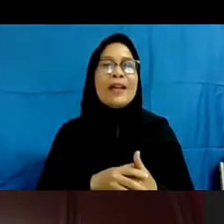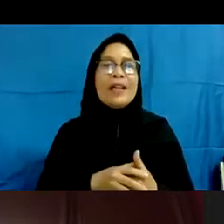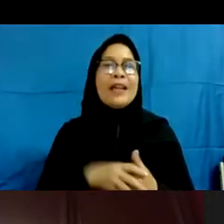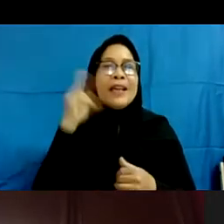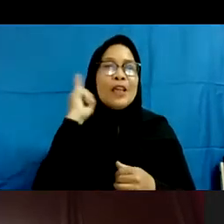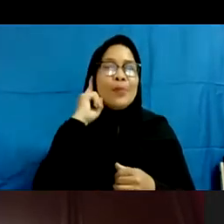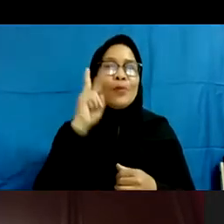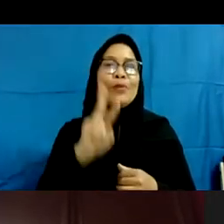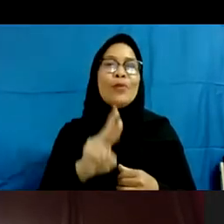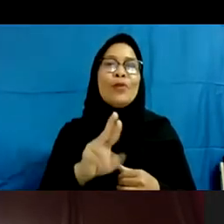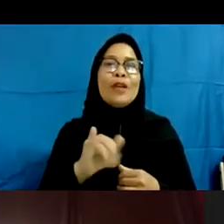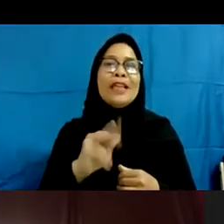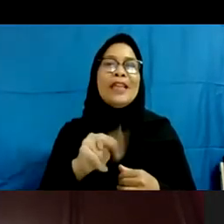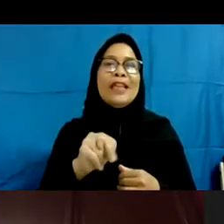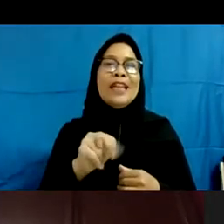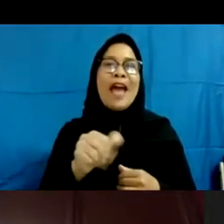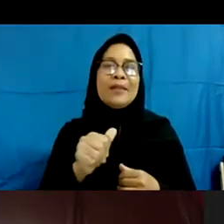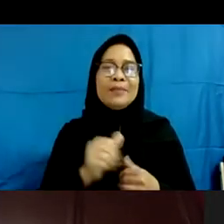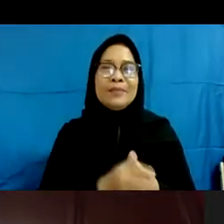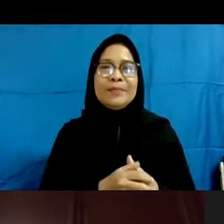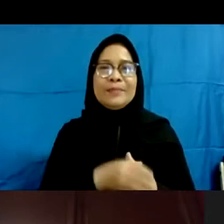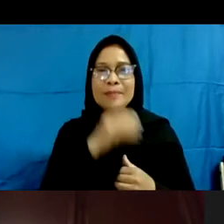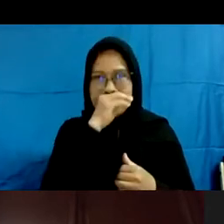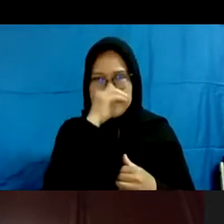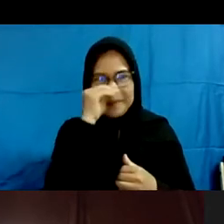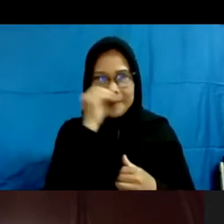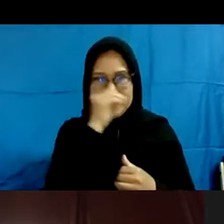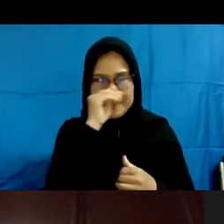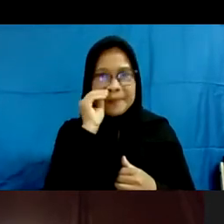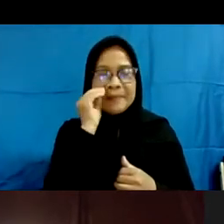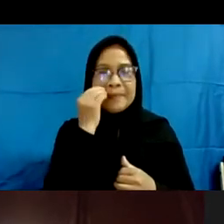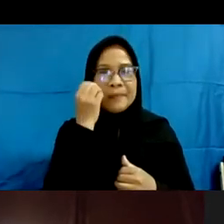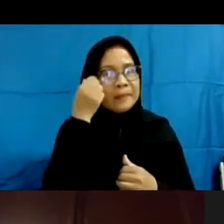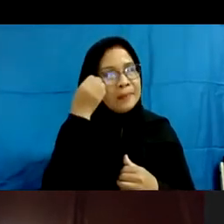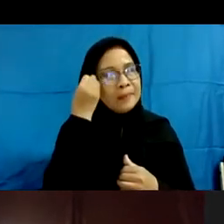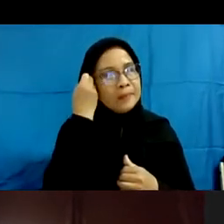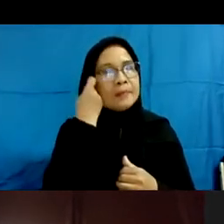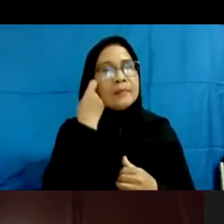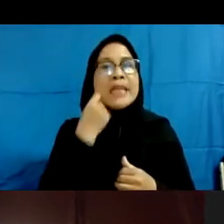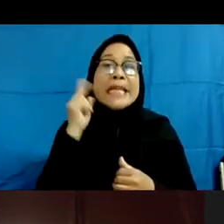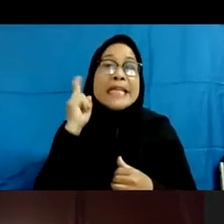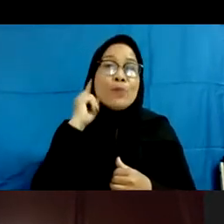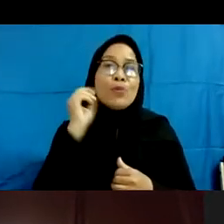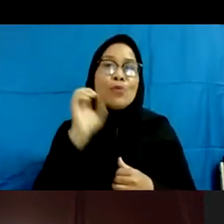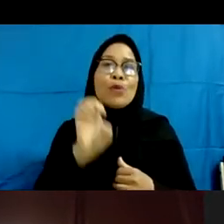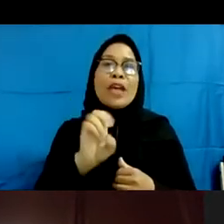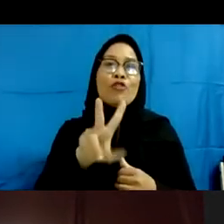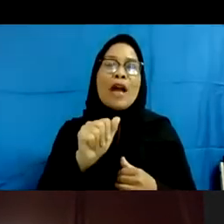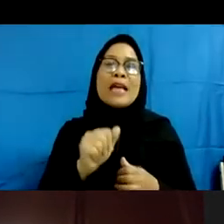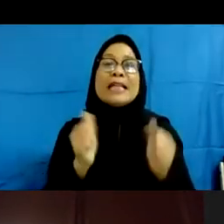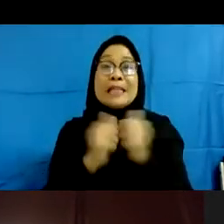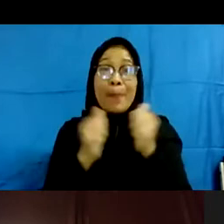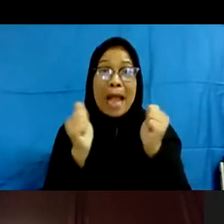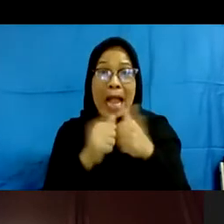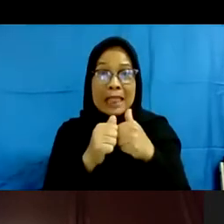Boleh, Kak Eva. Oh ya, terima kasih. Mas Dimas, saya sepakat dengan apa yang disampaikan Mas Dimas tadi. Mungkin nanti